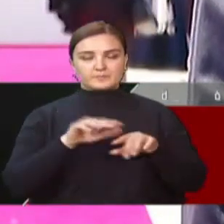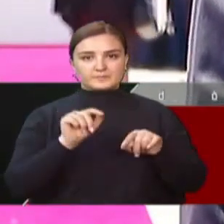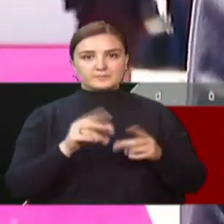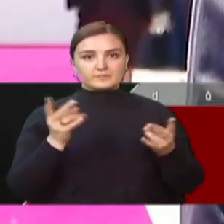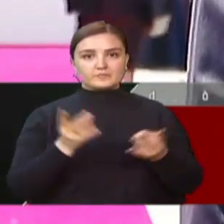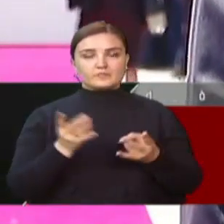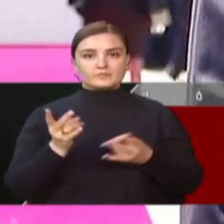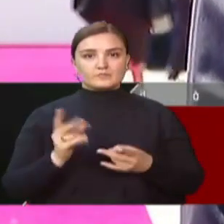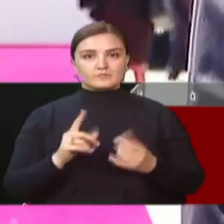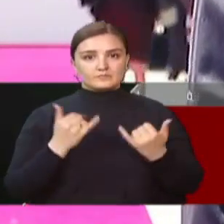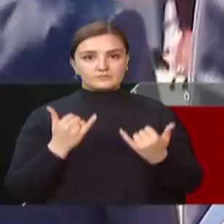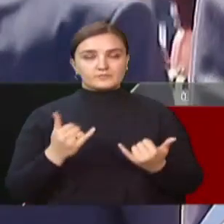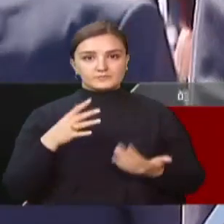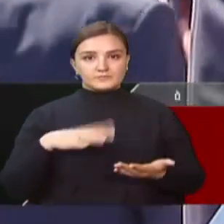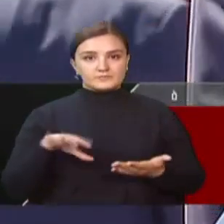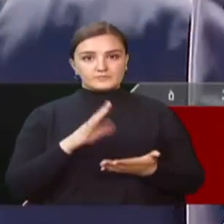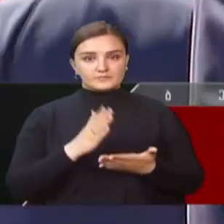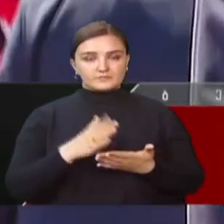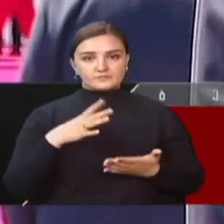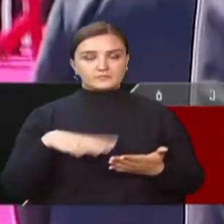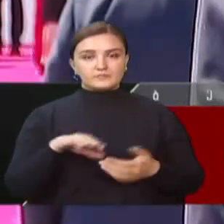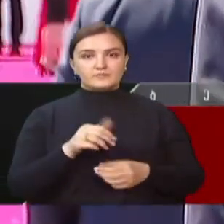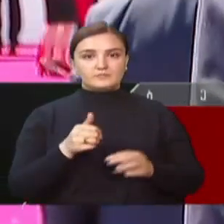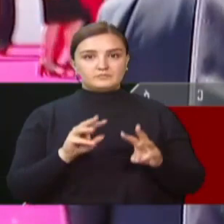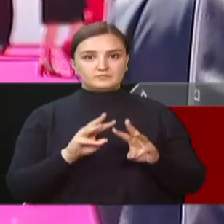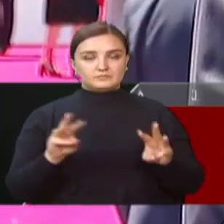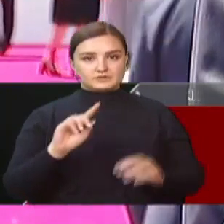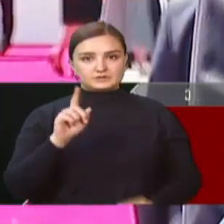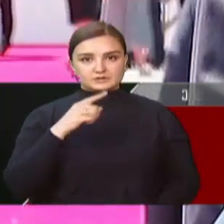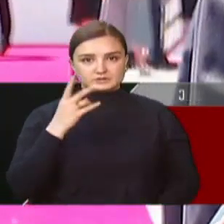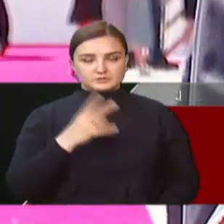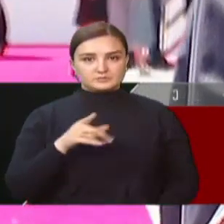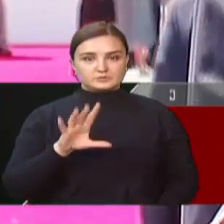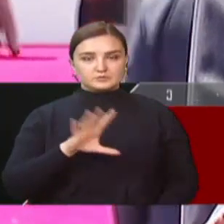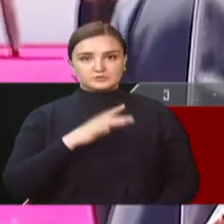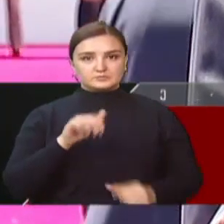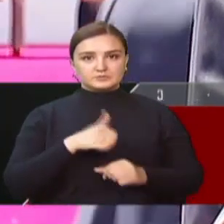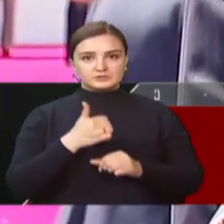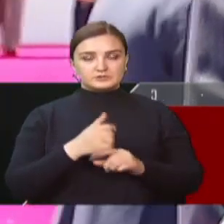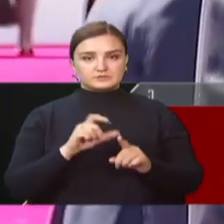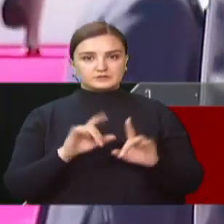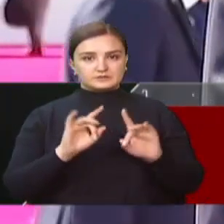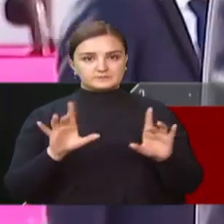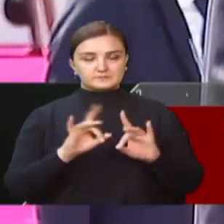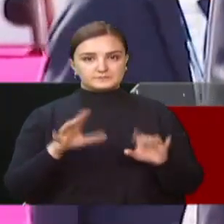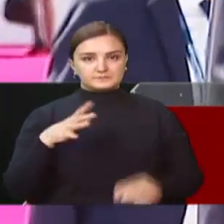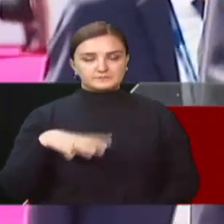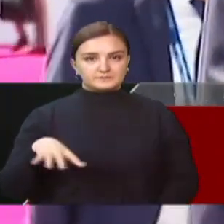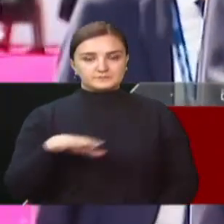რომელიც დღეს ქვეყანას უდგას საქართველოს პრემიერ-მინისტრს რა თქმა უნდა ჰქონდა მთავარი აქცენტები ჩვენი